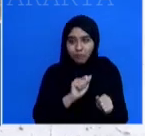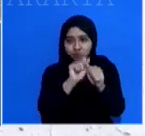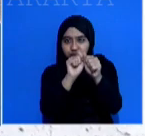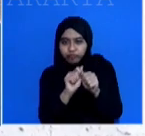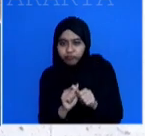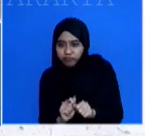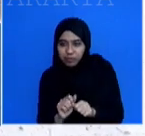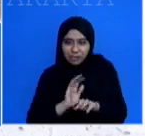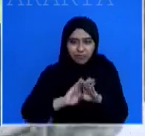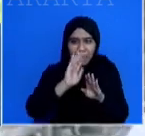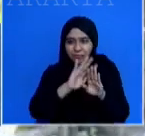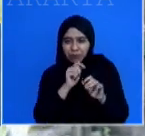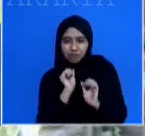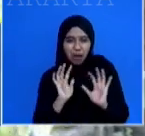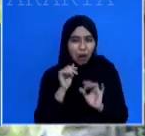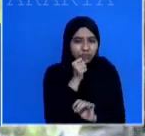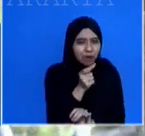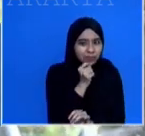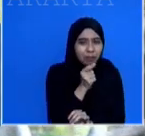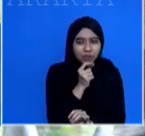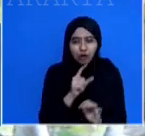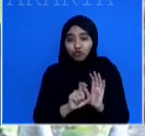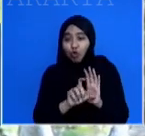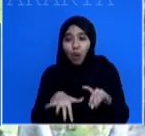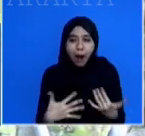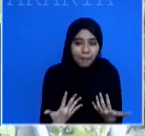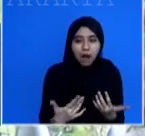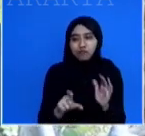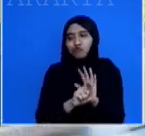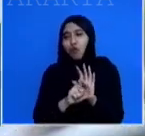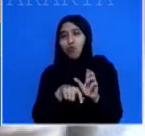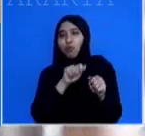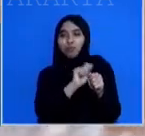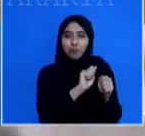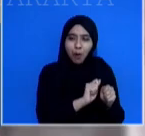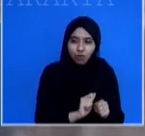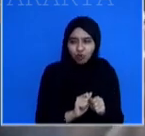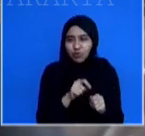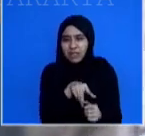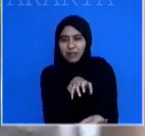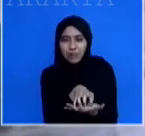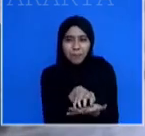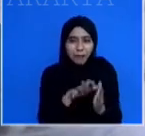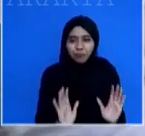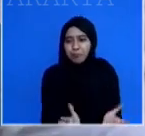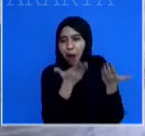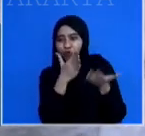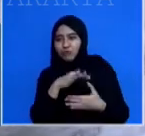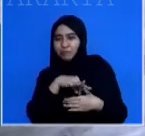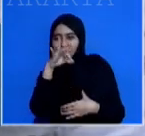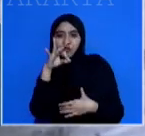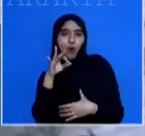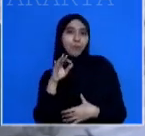sampun kathah pesenan. Salah setunggalipun inggih menika Tukimin saking Sikepan Bangun Jiwa Kasihan Bantul ingkang